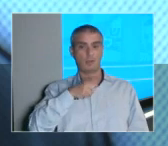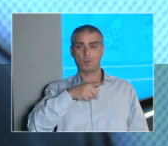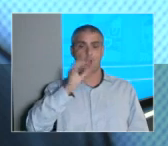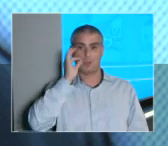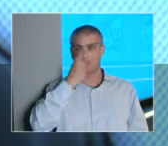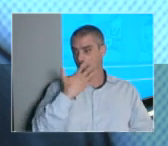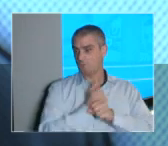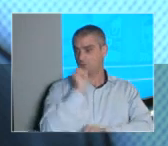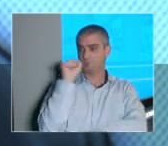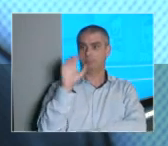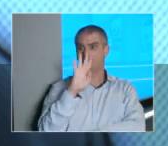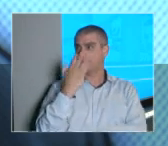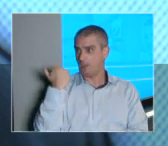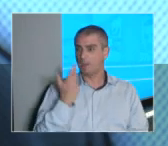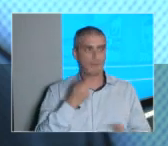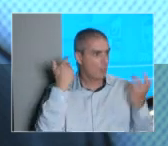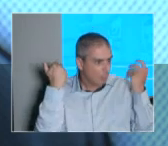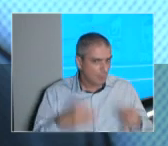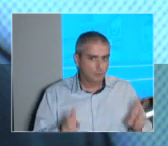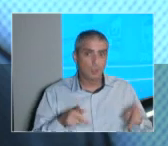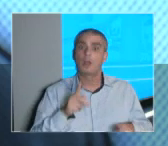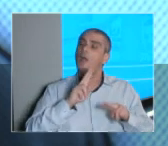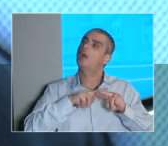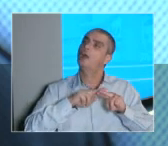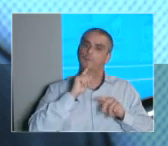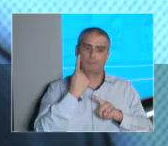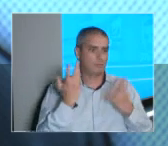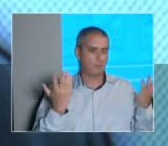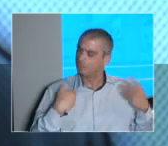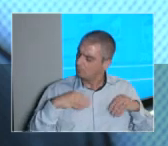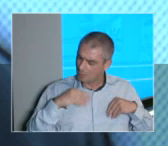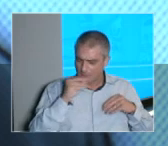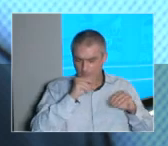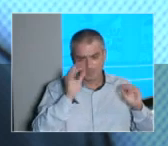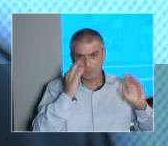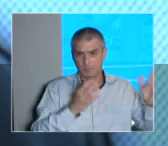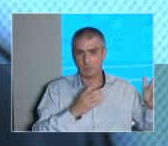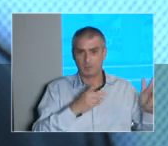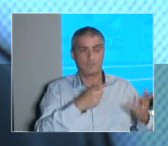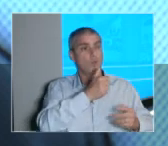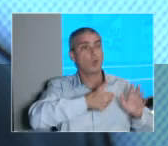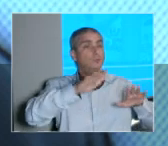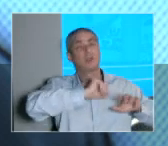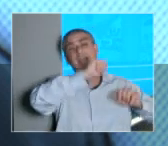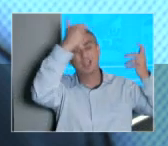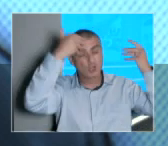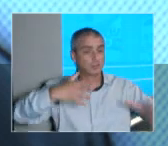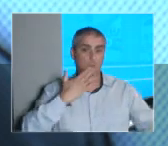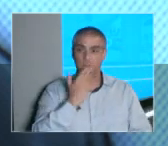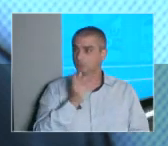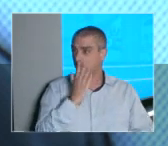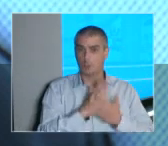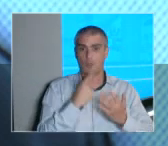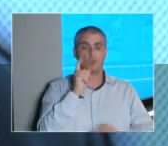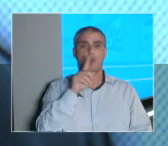אהוד ברק, והוא ניצח את נתניהו. זה היה. אבל הוא נכשל כישלון חרוץ. נכשל אחרי שנה ומשהו. אני מוכן לדבר על אהוד ברק. ביבי קורא לו ראש הממשלה הכושל בתולדות ישראל. ביבי קורא לנו, יש כאלה